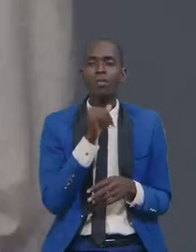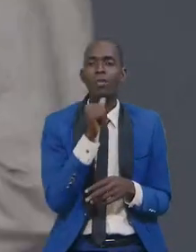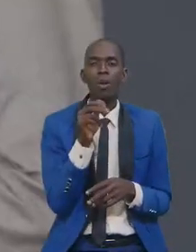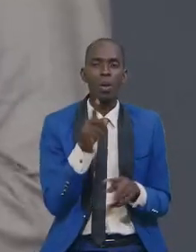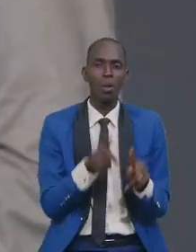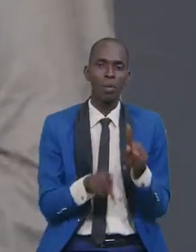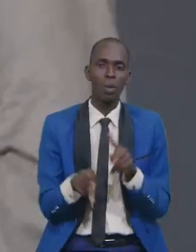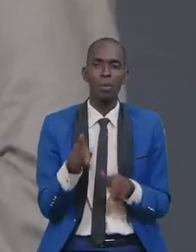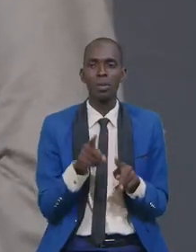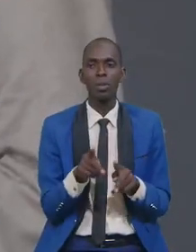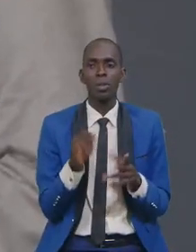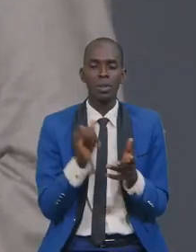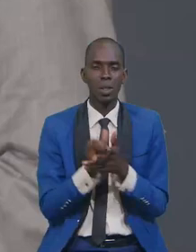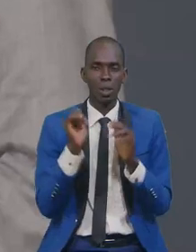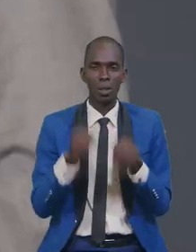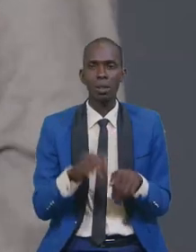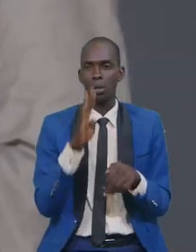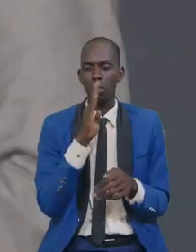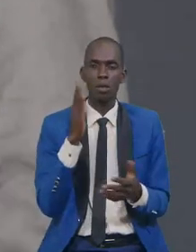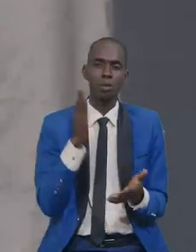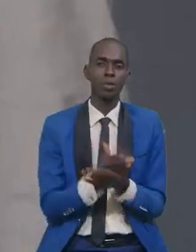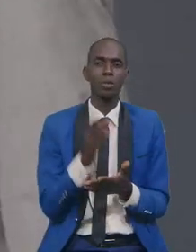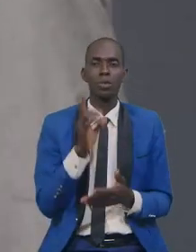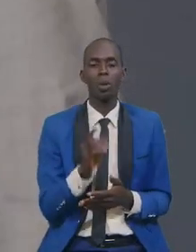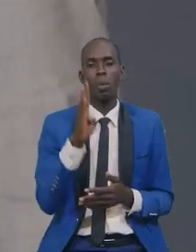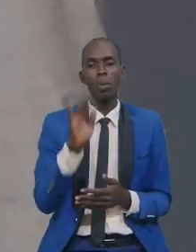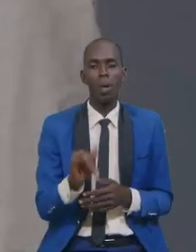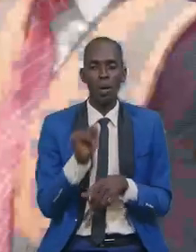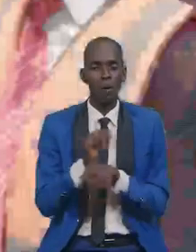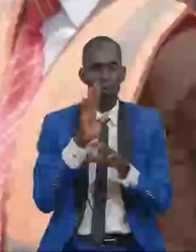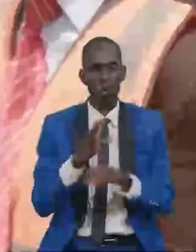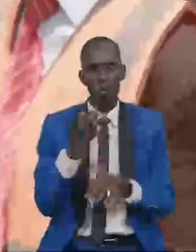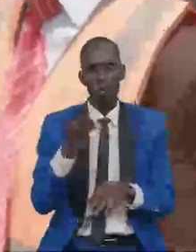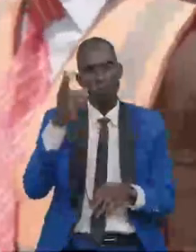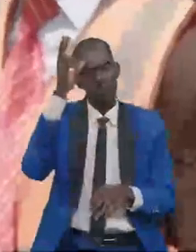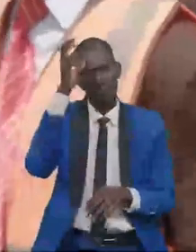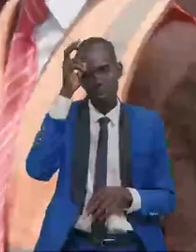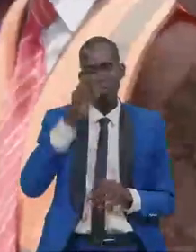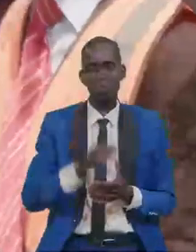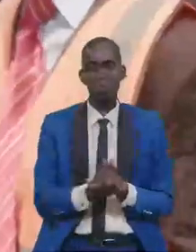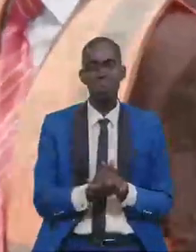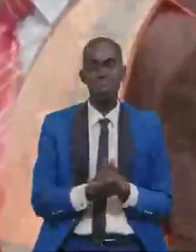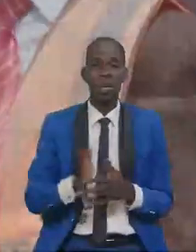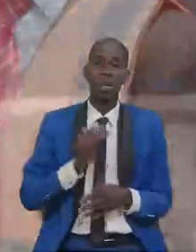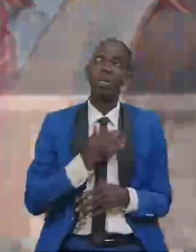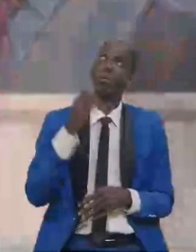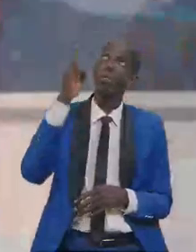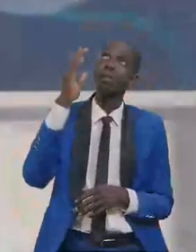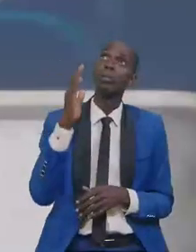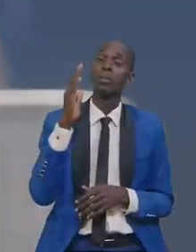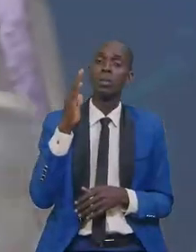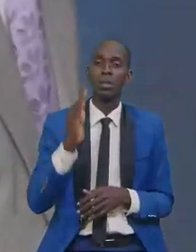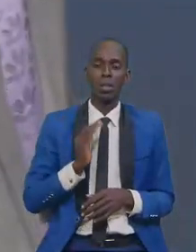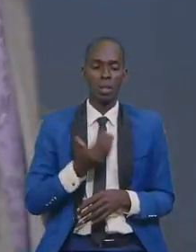Nous ne sommes pas des gens qu'on peut arrêter par les agents de Satan. Notre